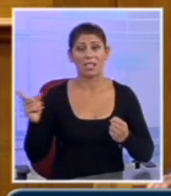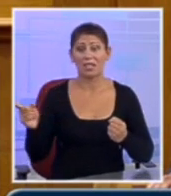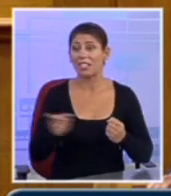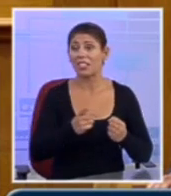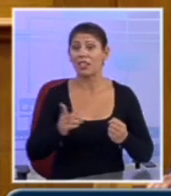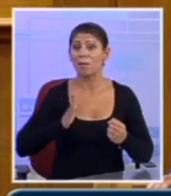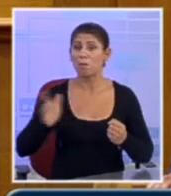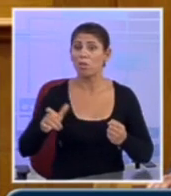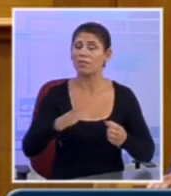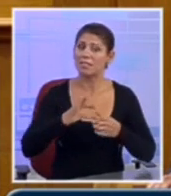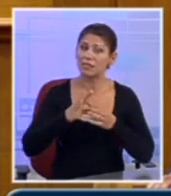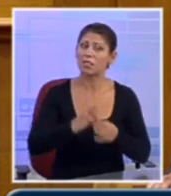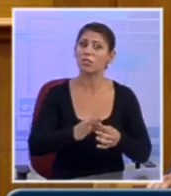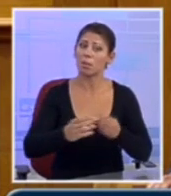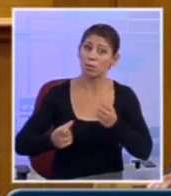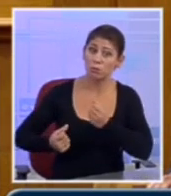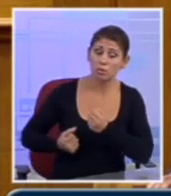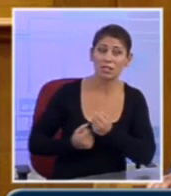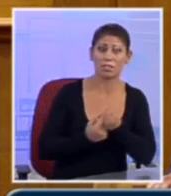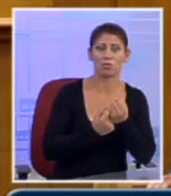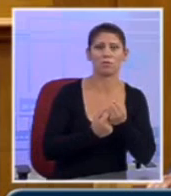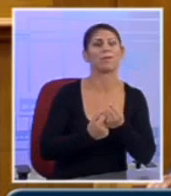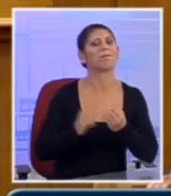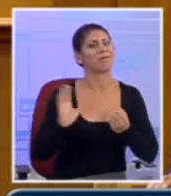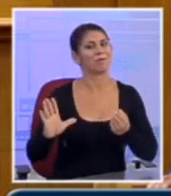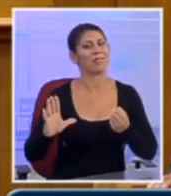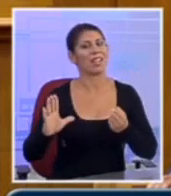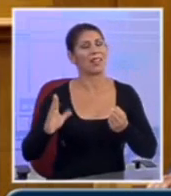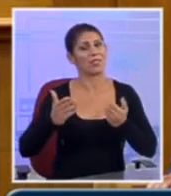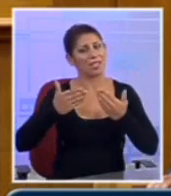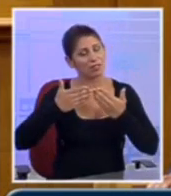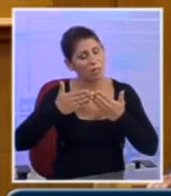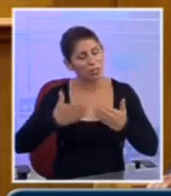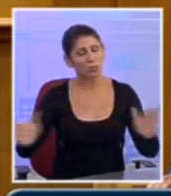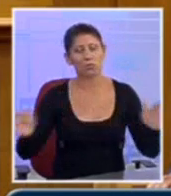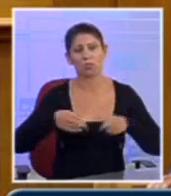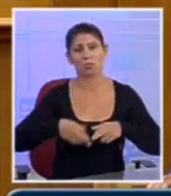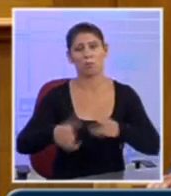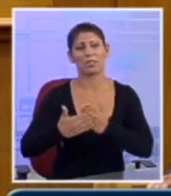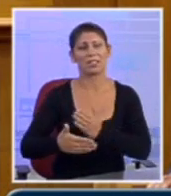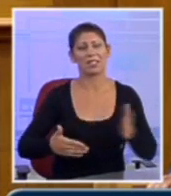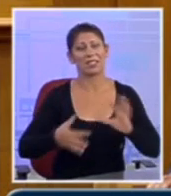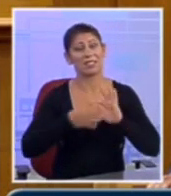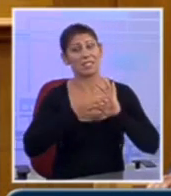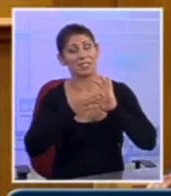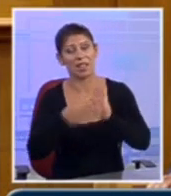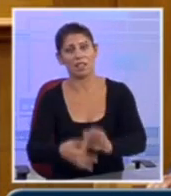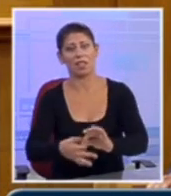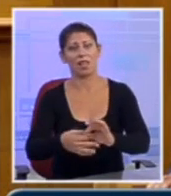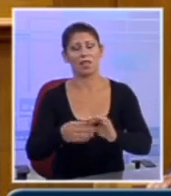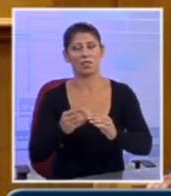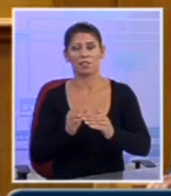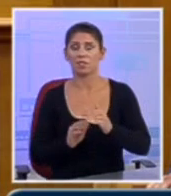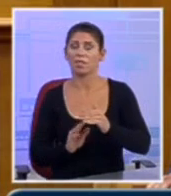πολίτες δηλαδή, συνεχίσουν να μας υποστηρίζουν, τότε θα κρατήσουμε ανοιχτούς τους δρόμους για την αριστερή συνέχεια, για την